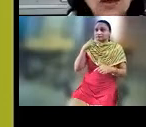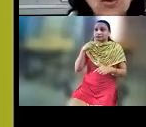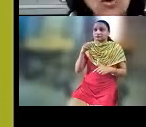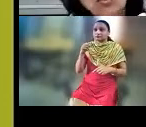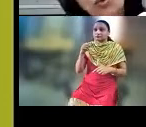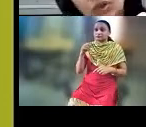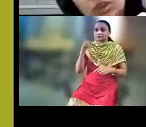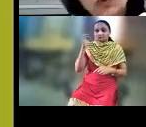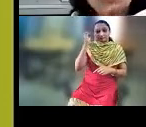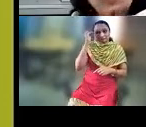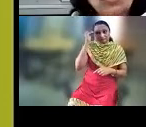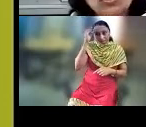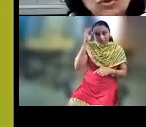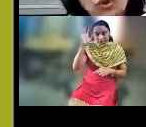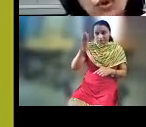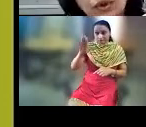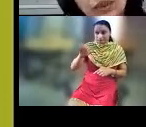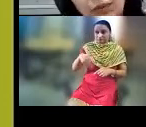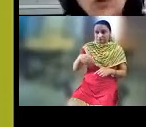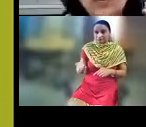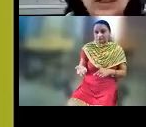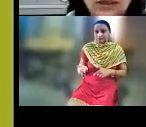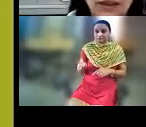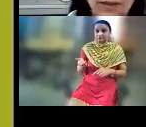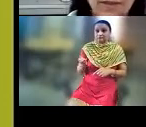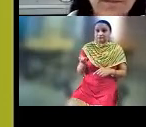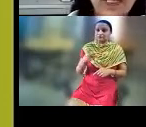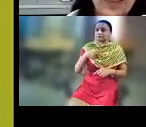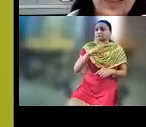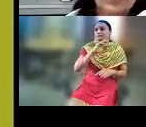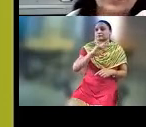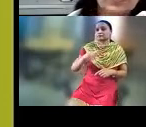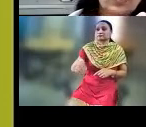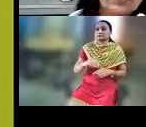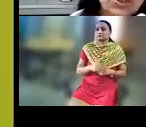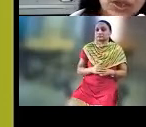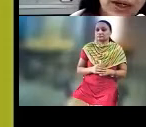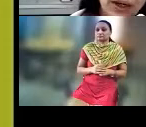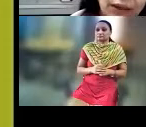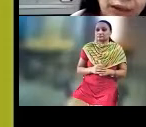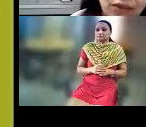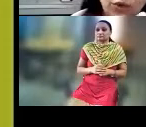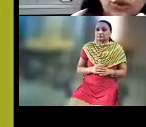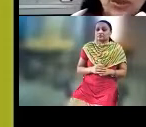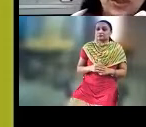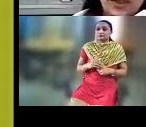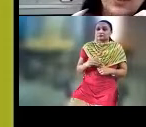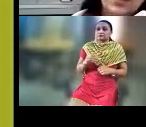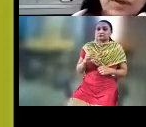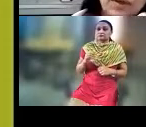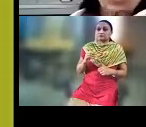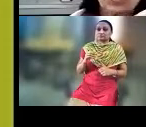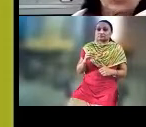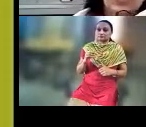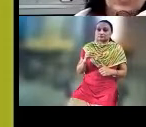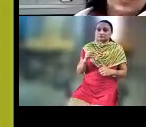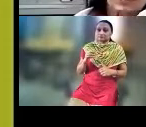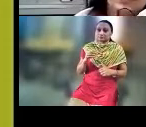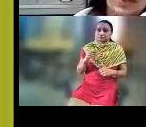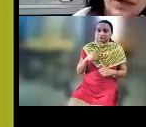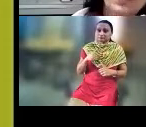सकें और उस वक्त पे उसको रिस्पॉन्ड कर सकें। तो बजाय ये सोचने के कि हमें बच्चे को